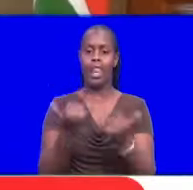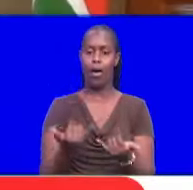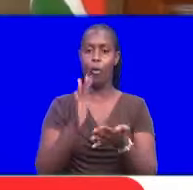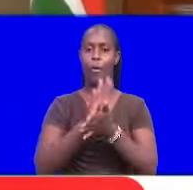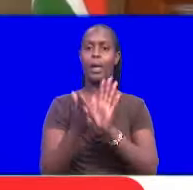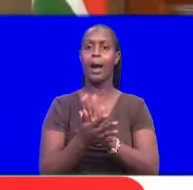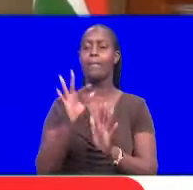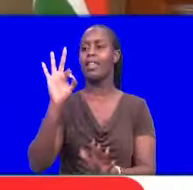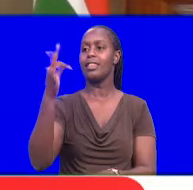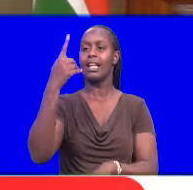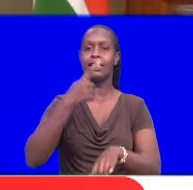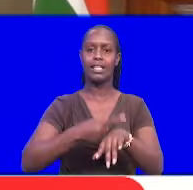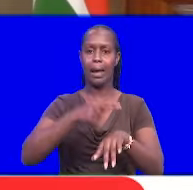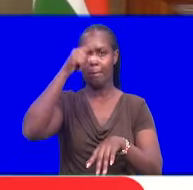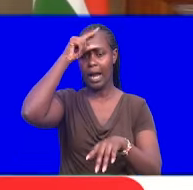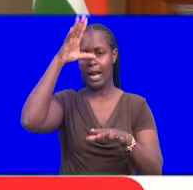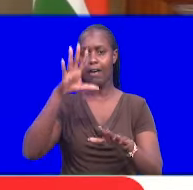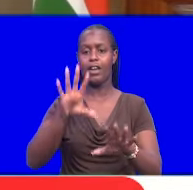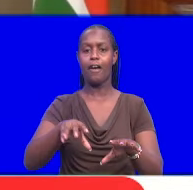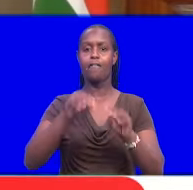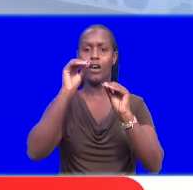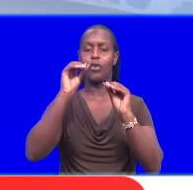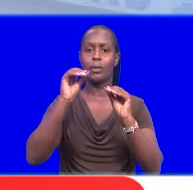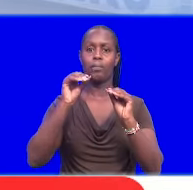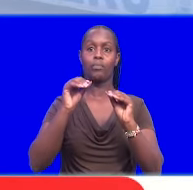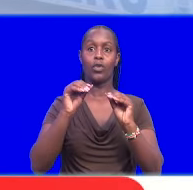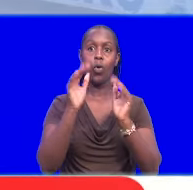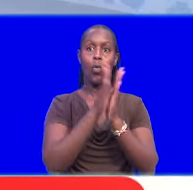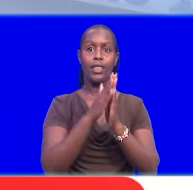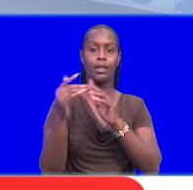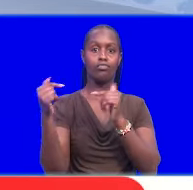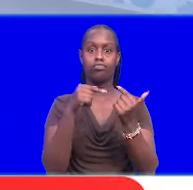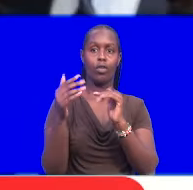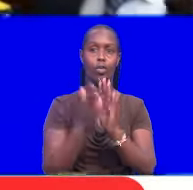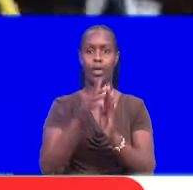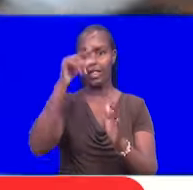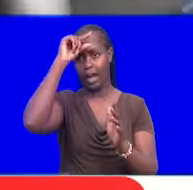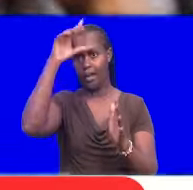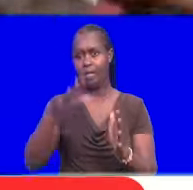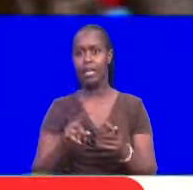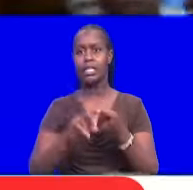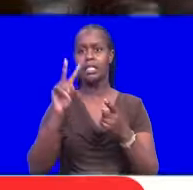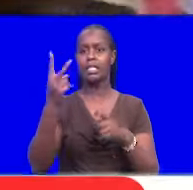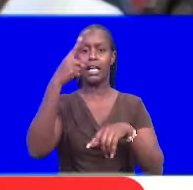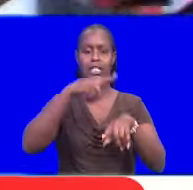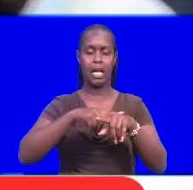tatu kwa governor huyo kujipata kwenye inji ya shoka la wawakilishi wadi, huku mara mbili akiponea